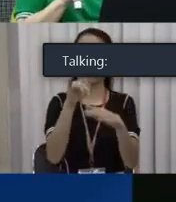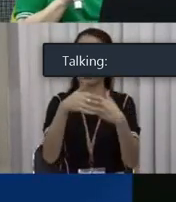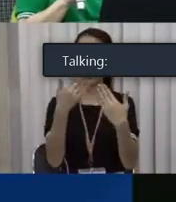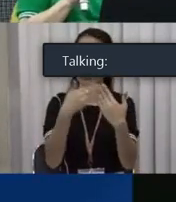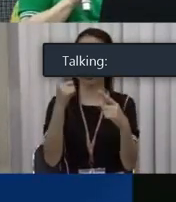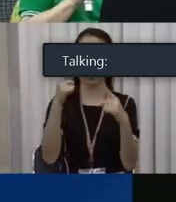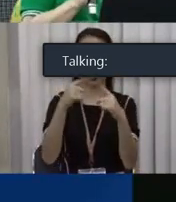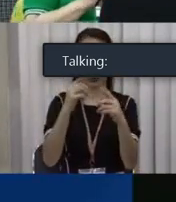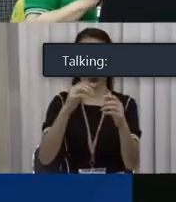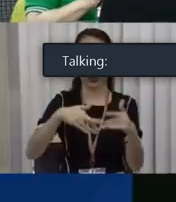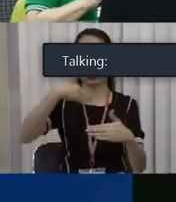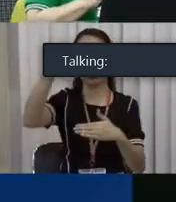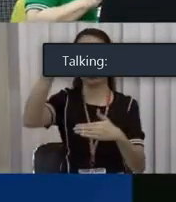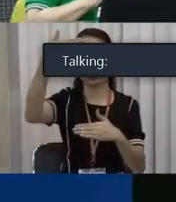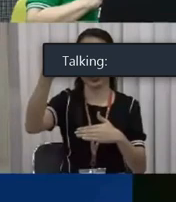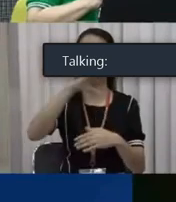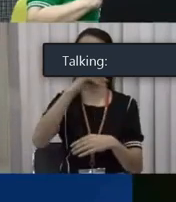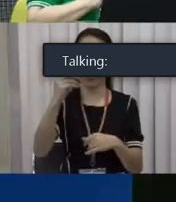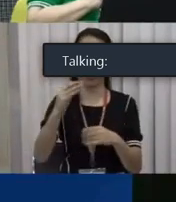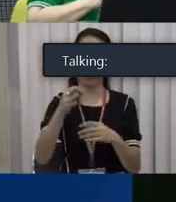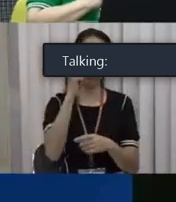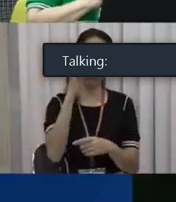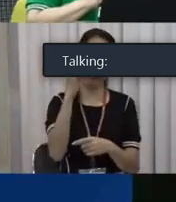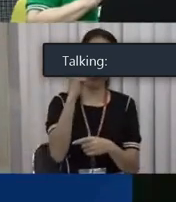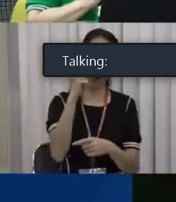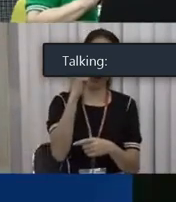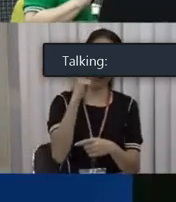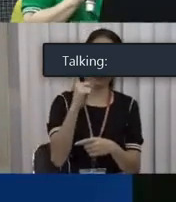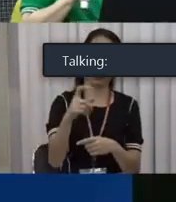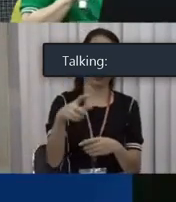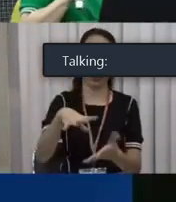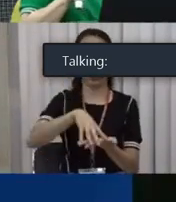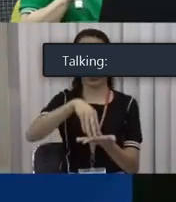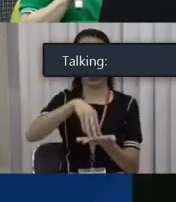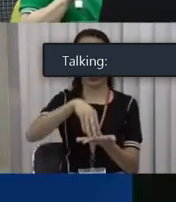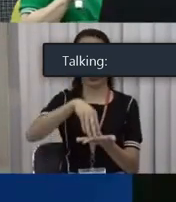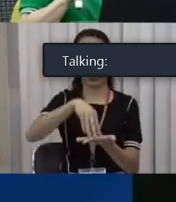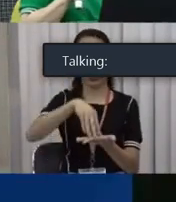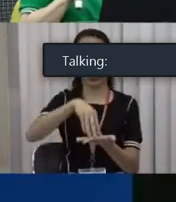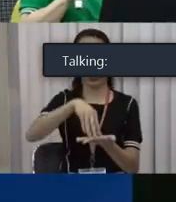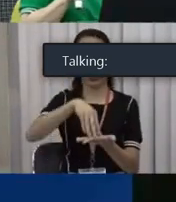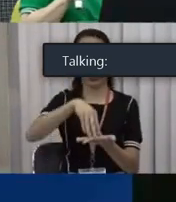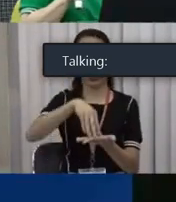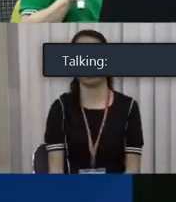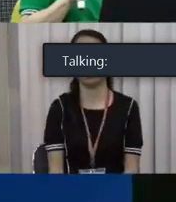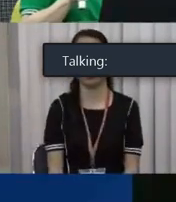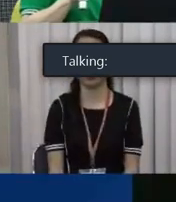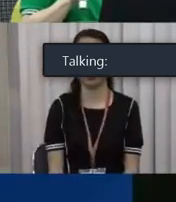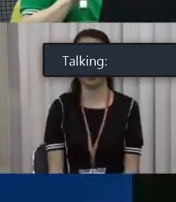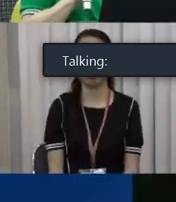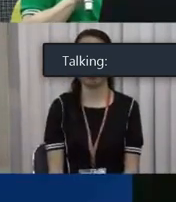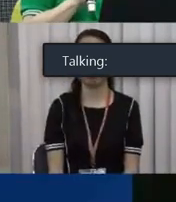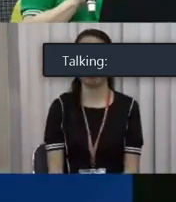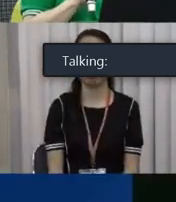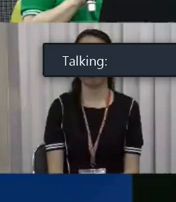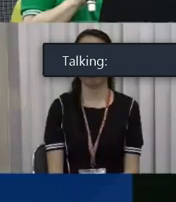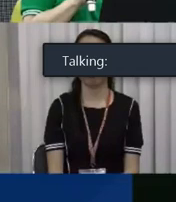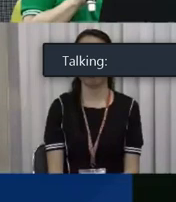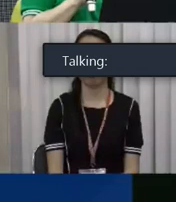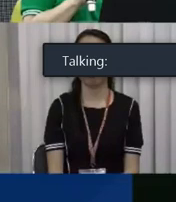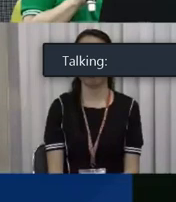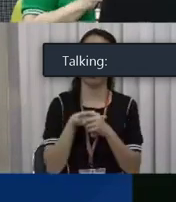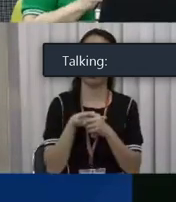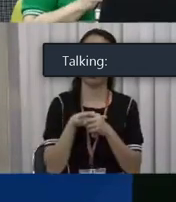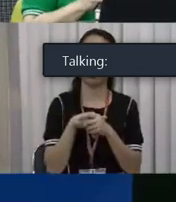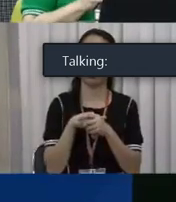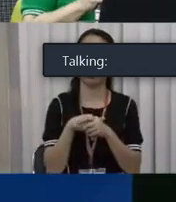situation. Nya fast learners ani sila. Oh, og sa binugoy pa sila po'y unang kauyab,